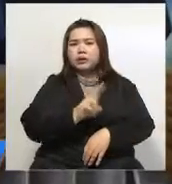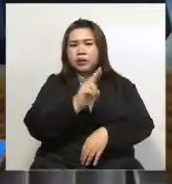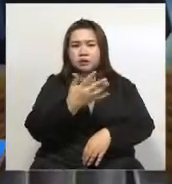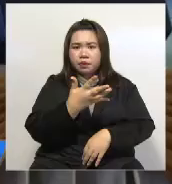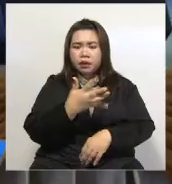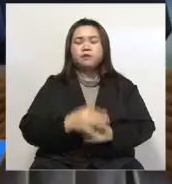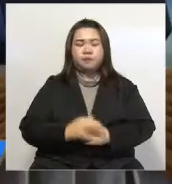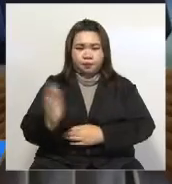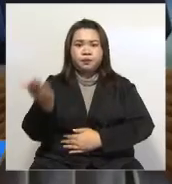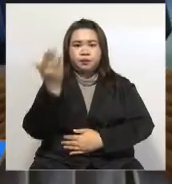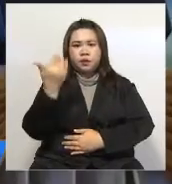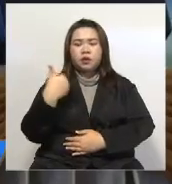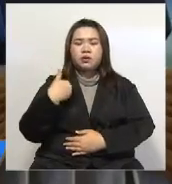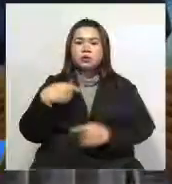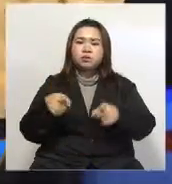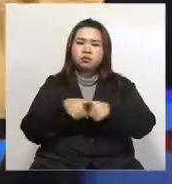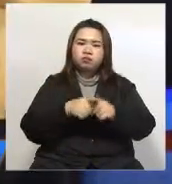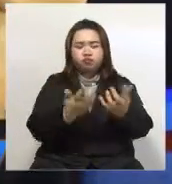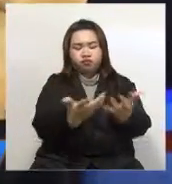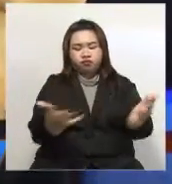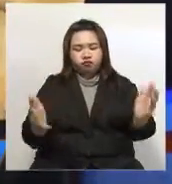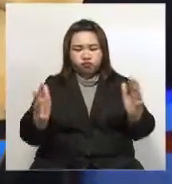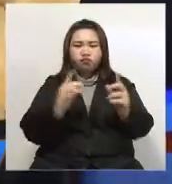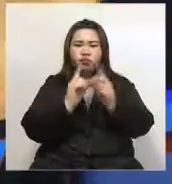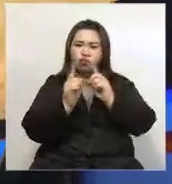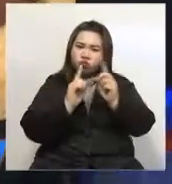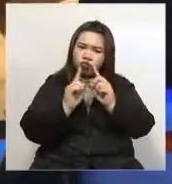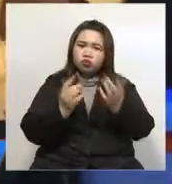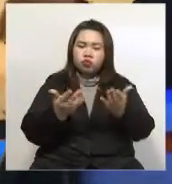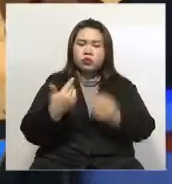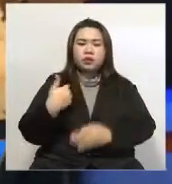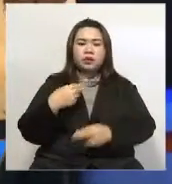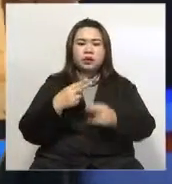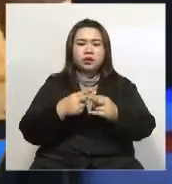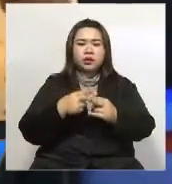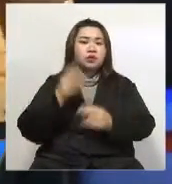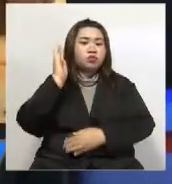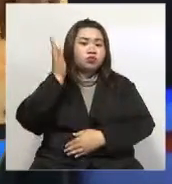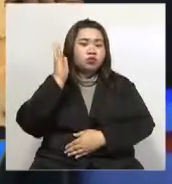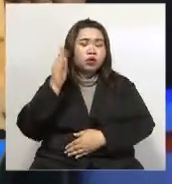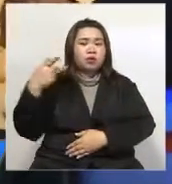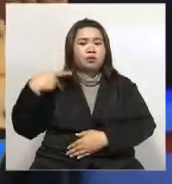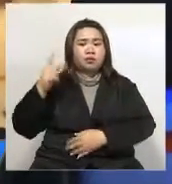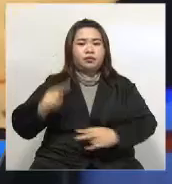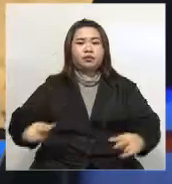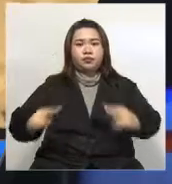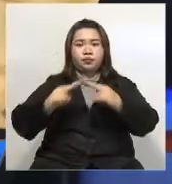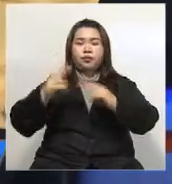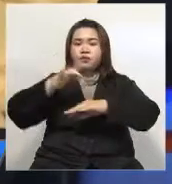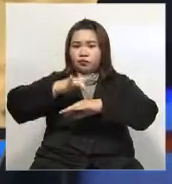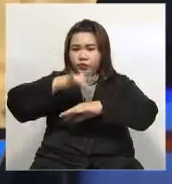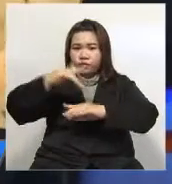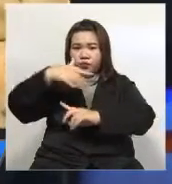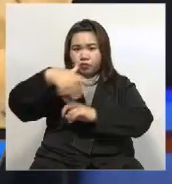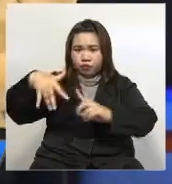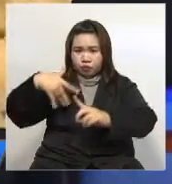ากิจกรรมที่จัดขึ้นคือการเสวนา Beat Plastic Pollution โดยมีนายวิจารณ์สีมาฉายาปลัดกระทรวงทรัพยากรธรรมชาติและสิ่งแวด